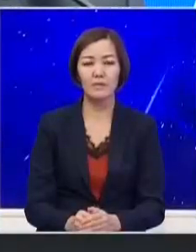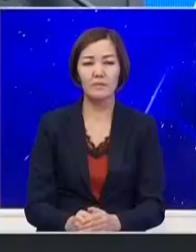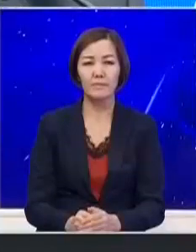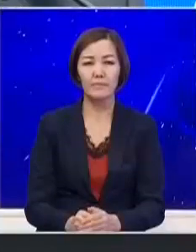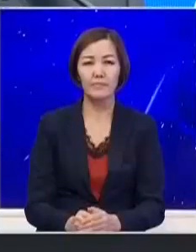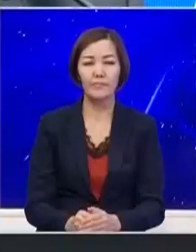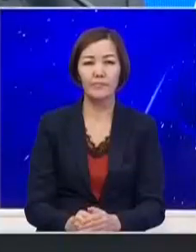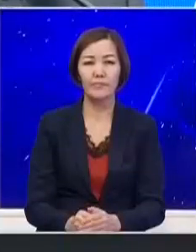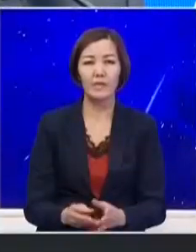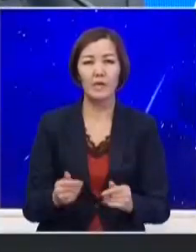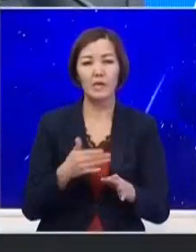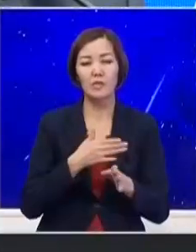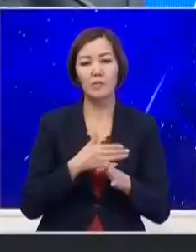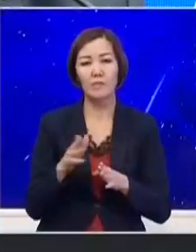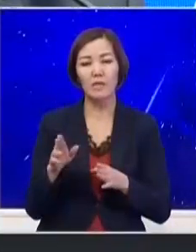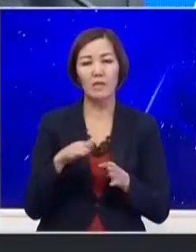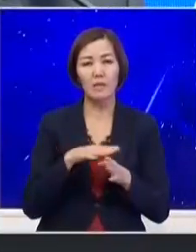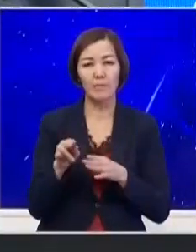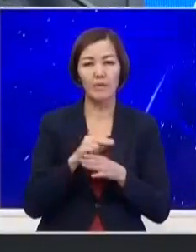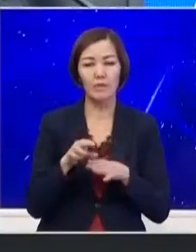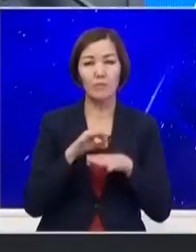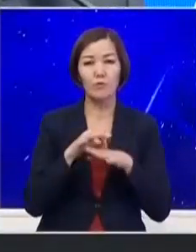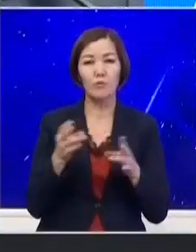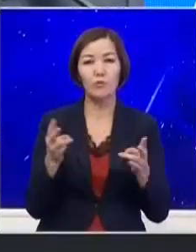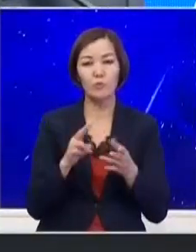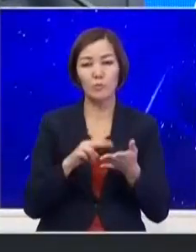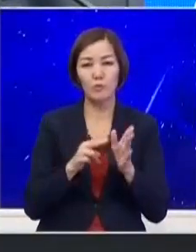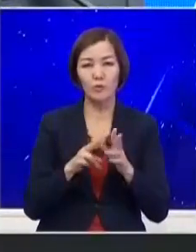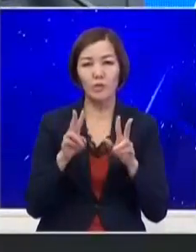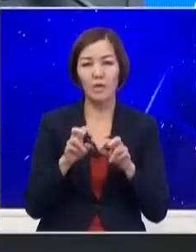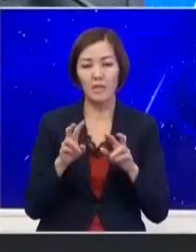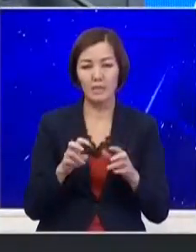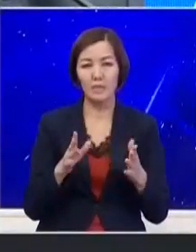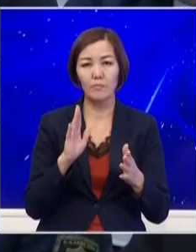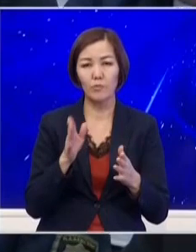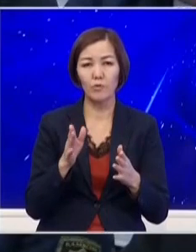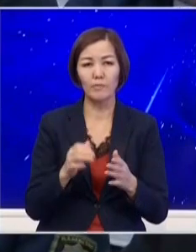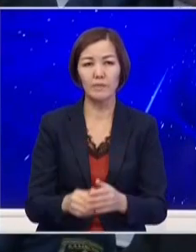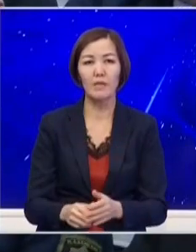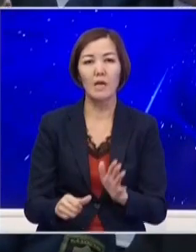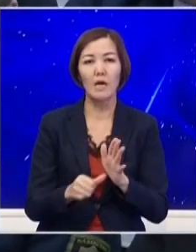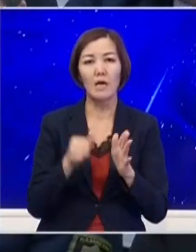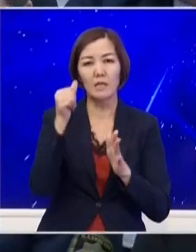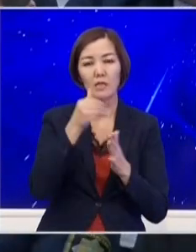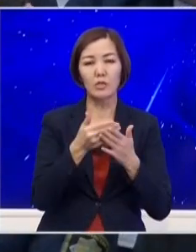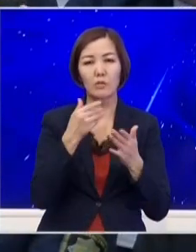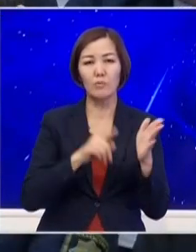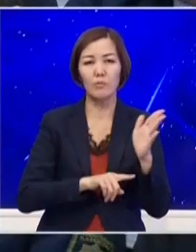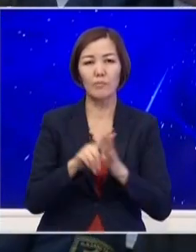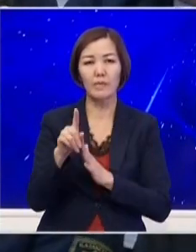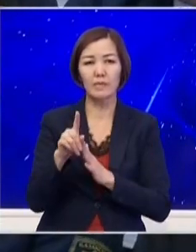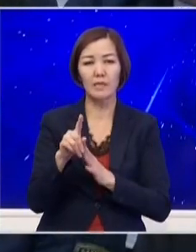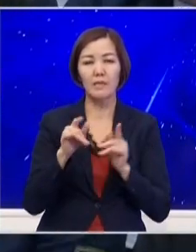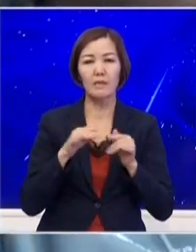на ремонт непосредственно. Эту работу бюджетную, муторную, но ее надо будет начинать. 6 жыл бұрын басталды, содан